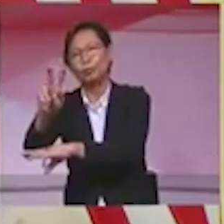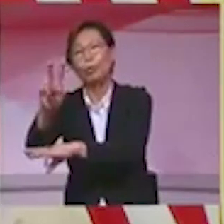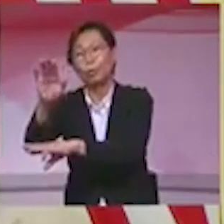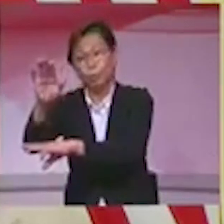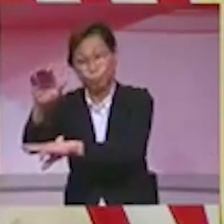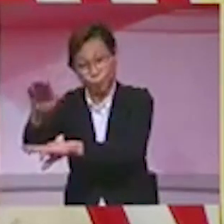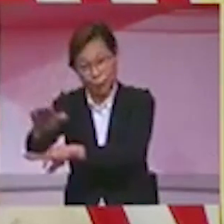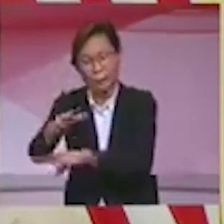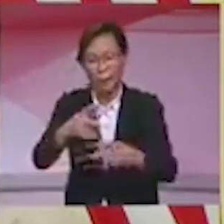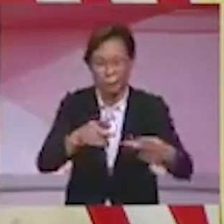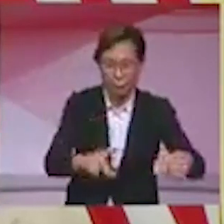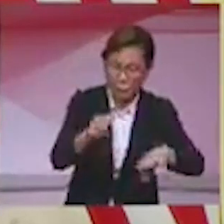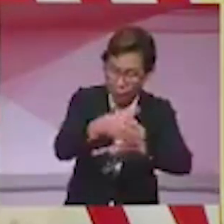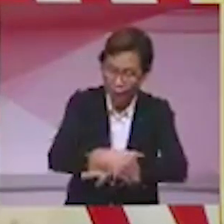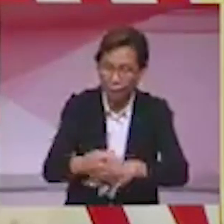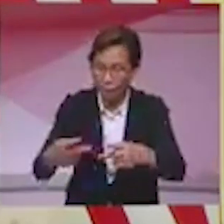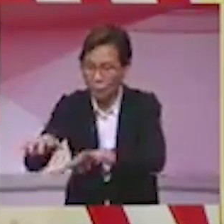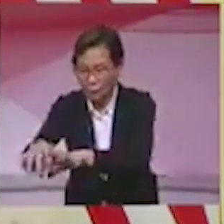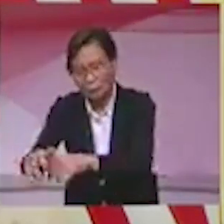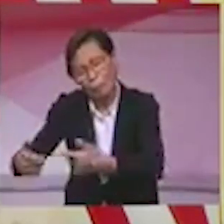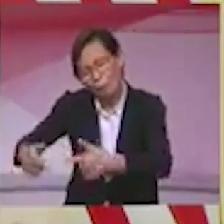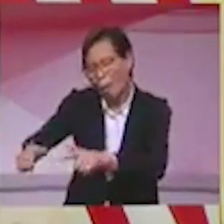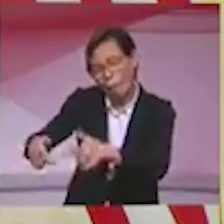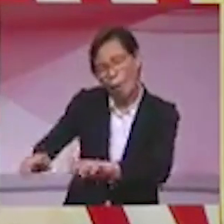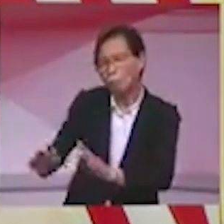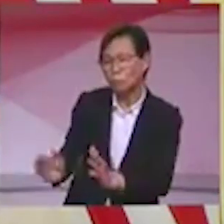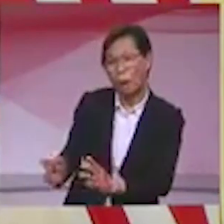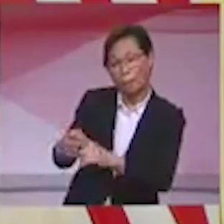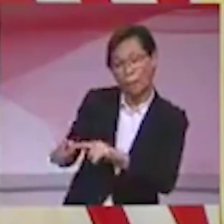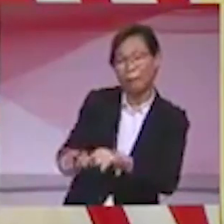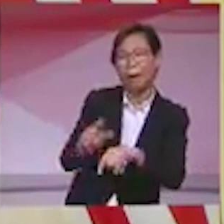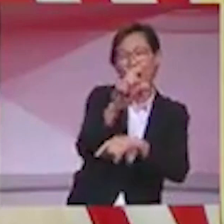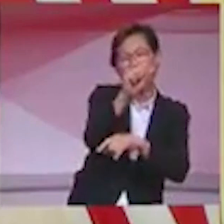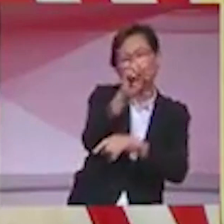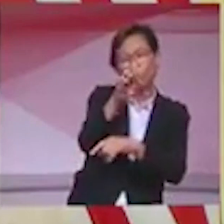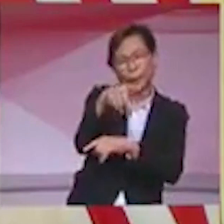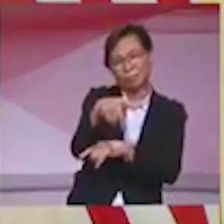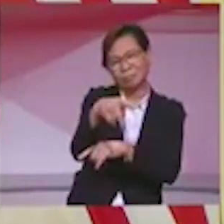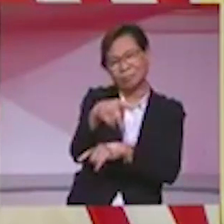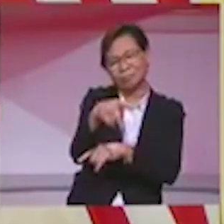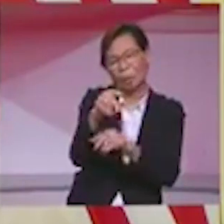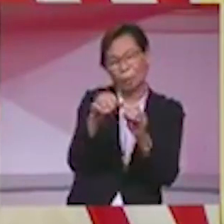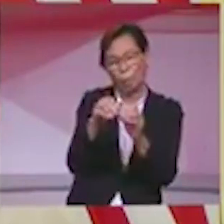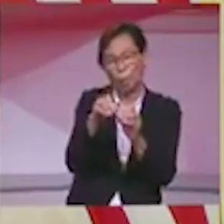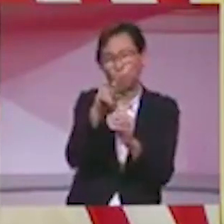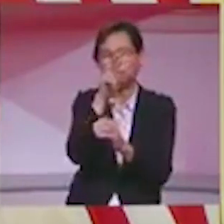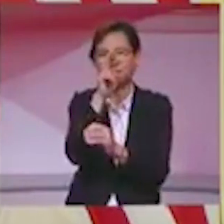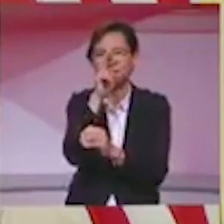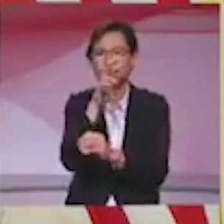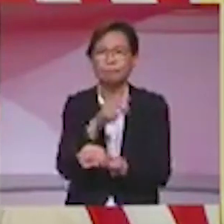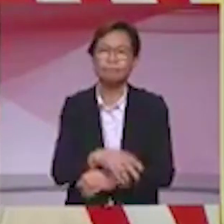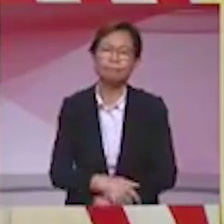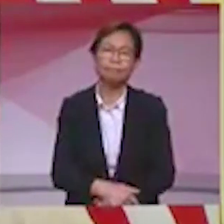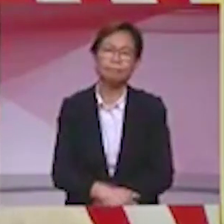lepas apa sama lampar Hotel dinyalain semuanya dibenarkan tetapi dengan s&op Souqy yang lebih ketat